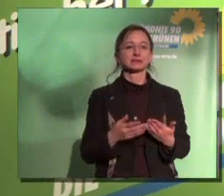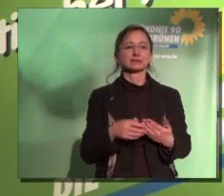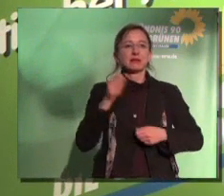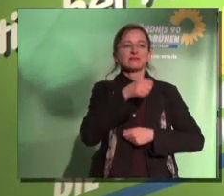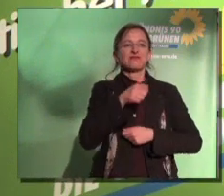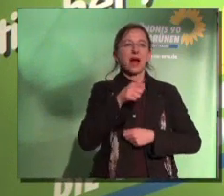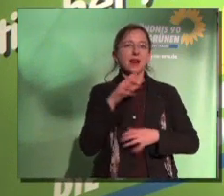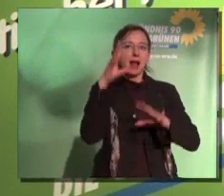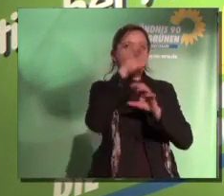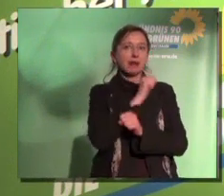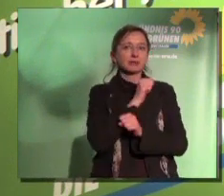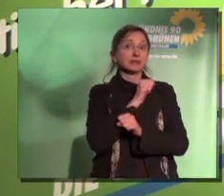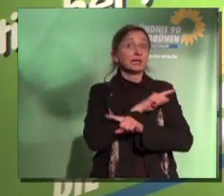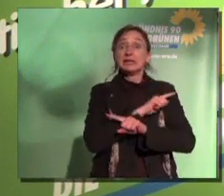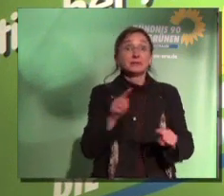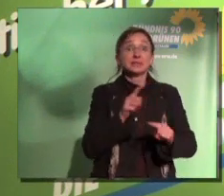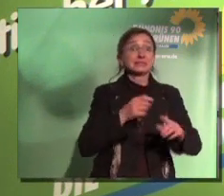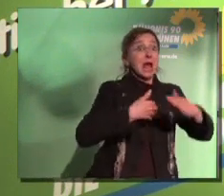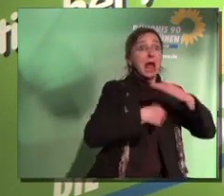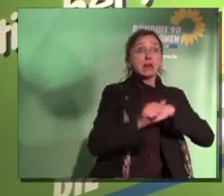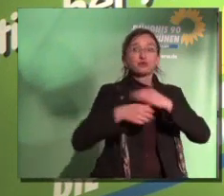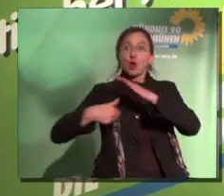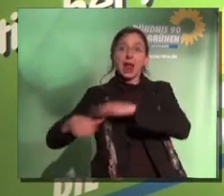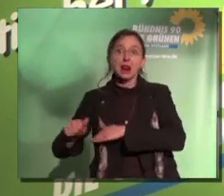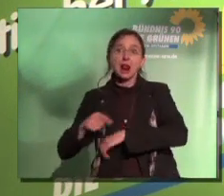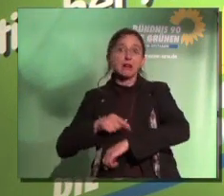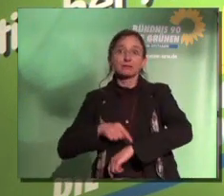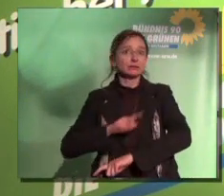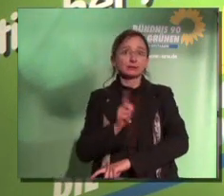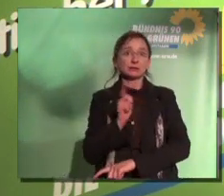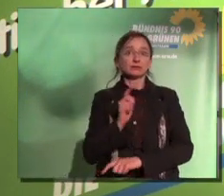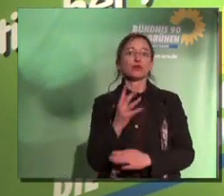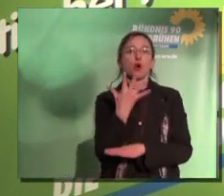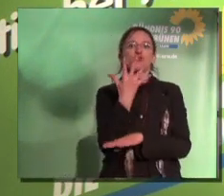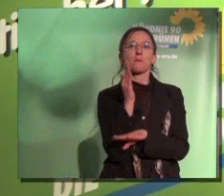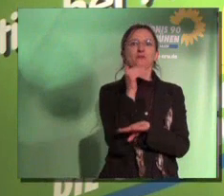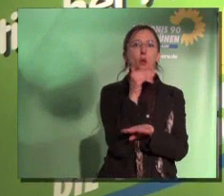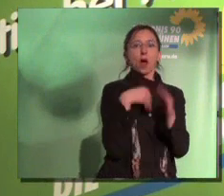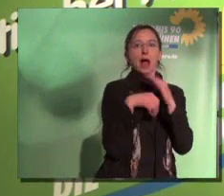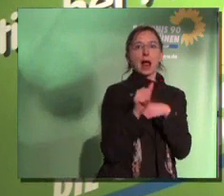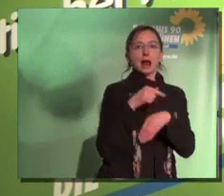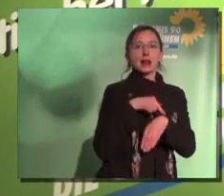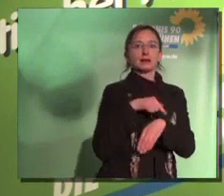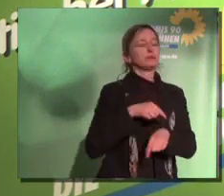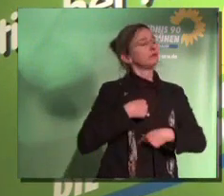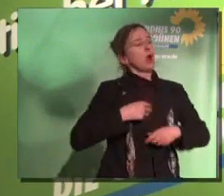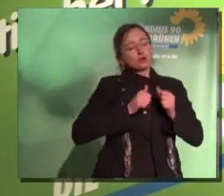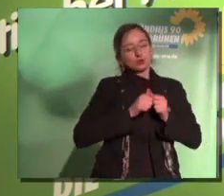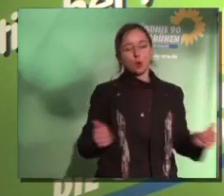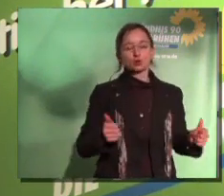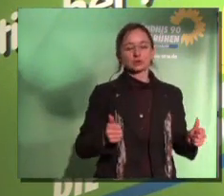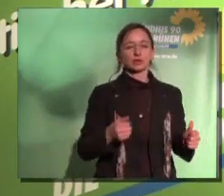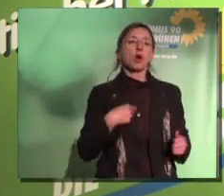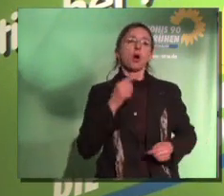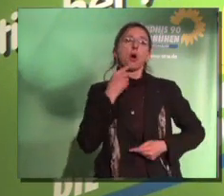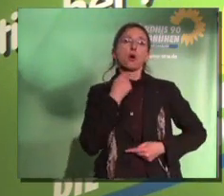aber 5.11 Uhr. Ja, war super Ergebnis. Ein Sitz mehr für Rot-Grün. Und gut, dass